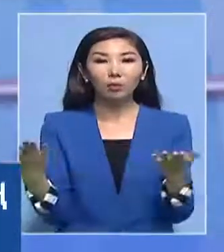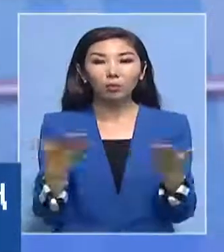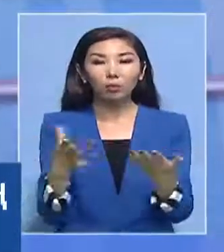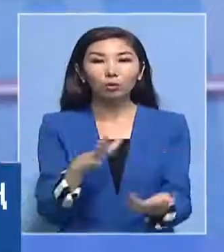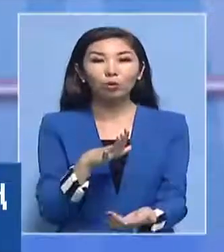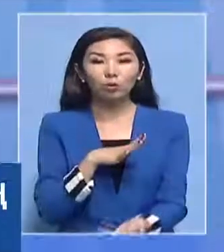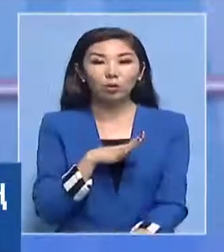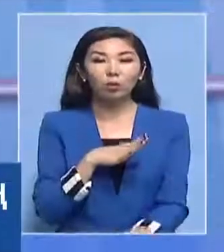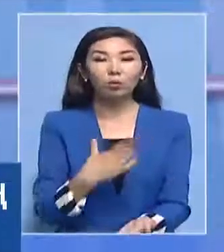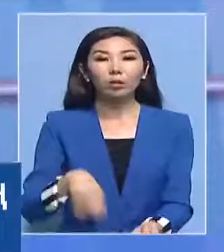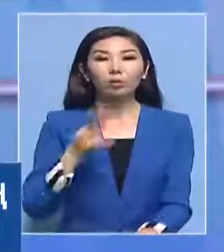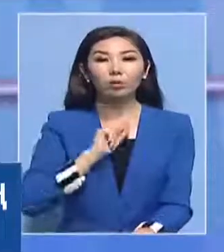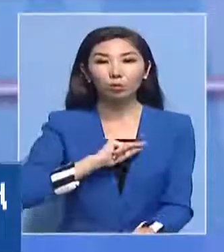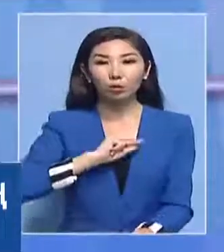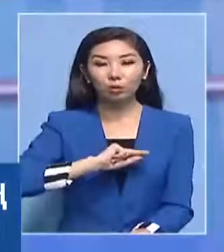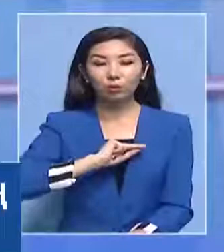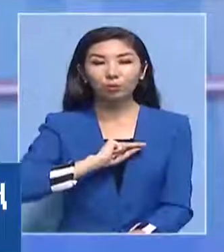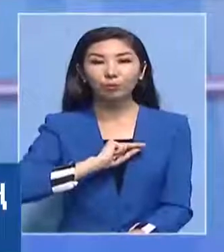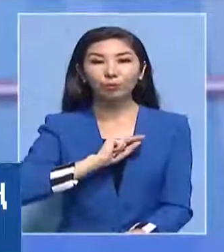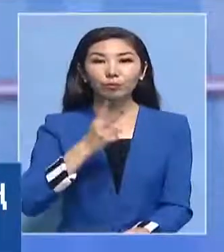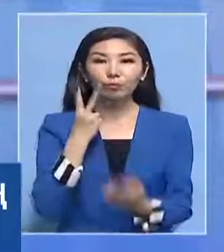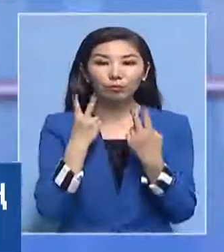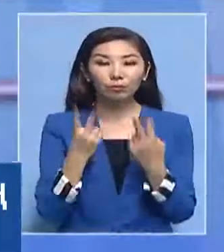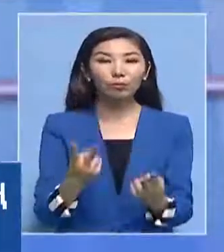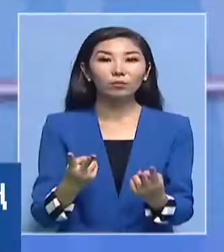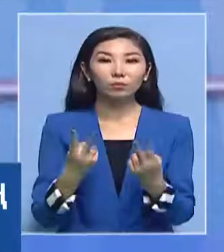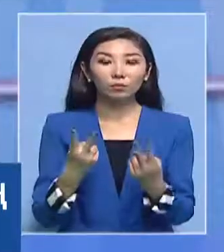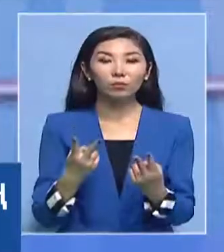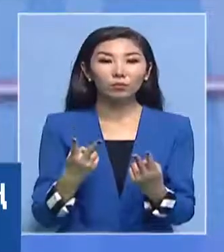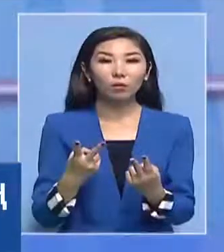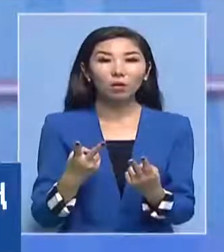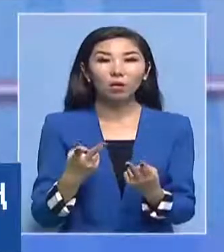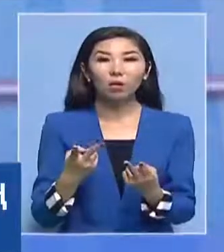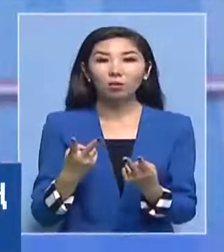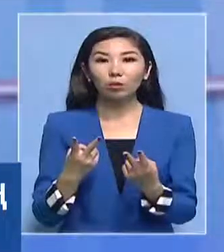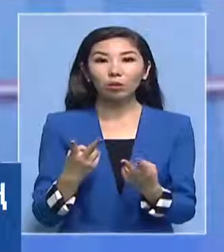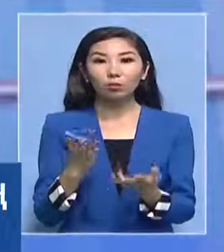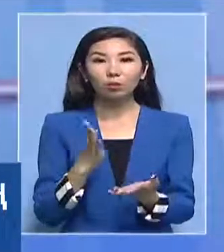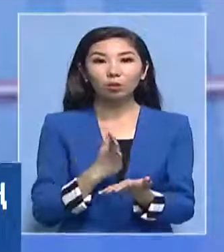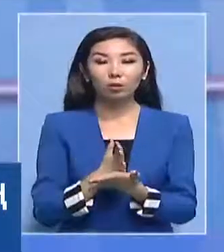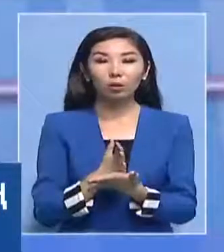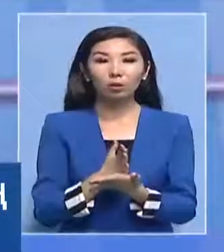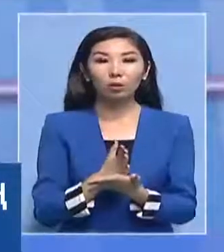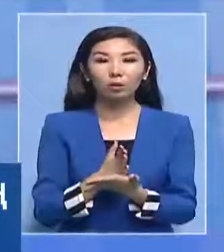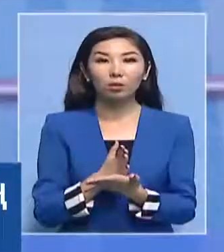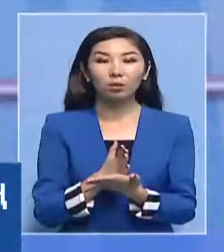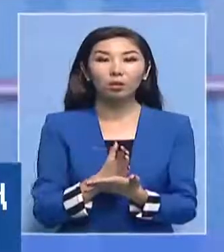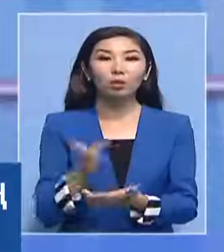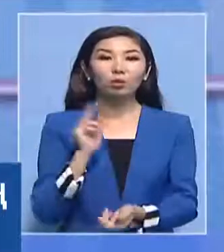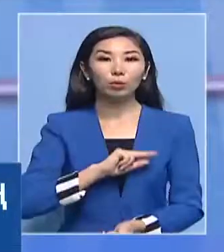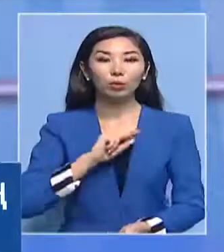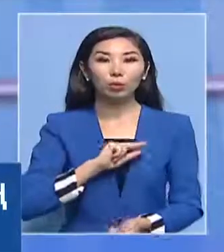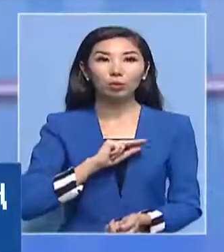үшін. Олардың енді жұмысын жаңа көріп, олар енді қоғам негізінде, оларды жаңа